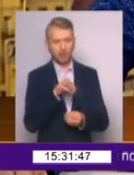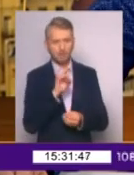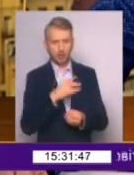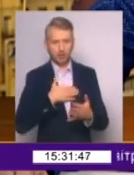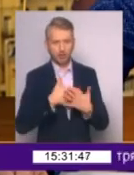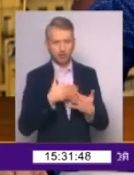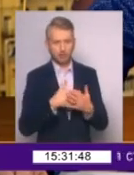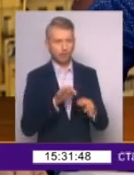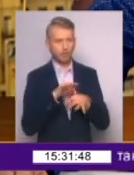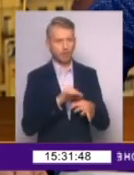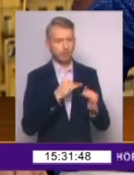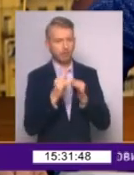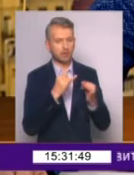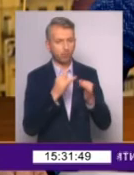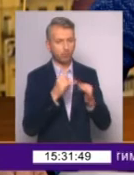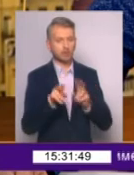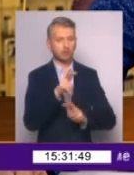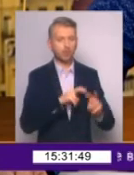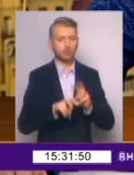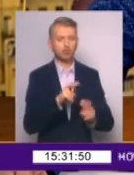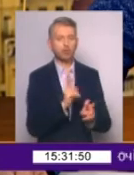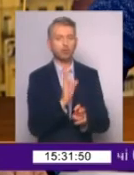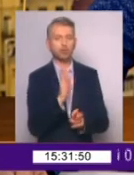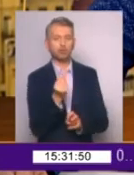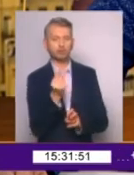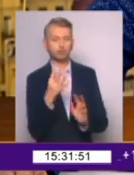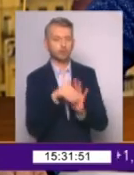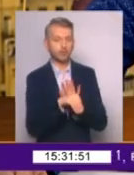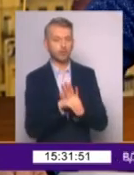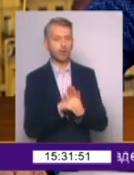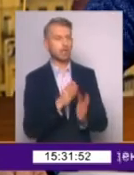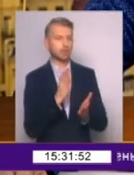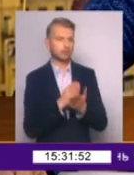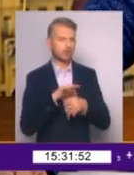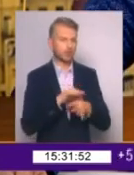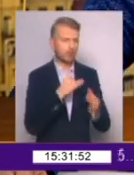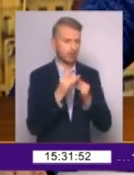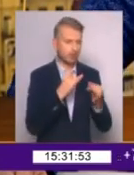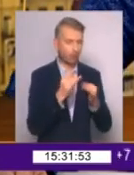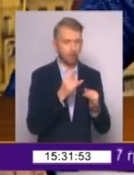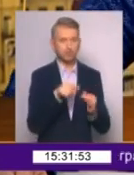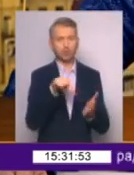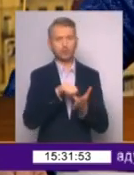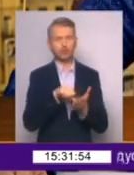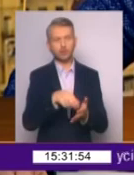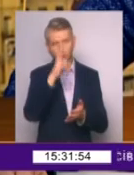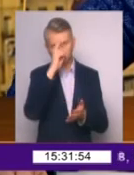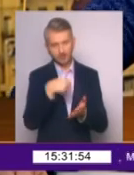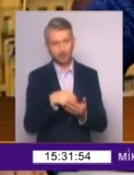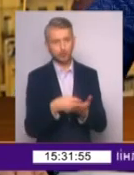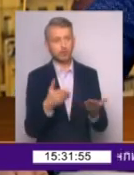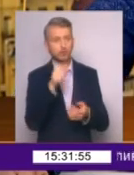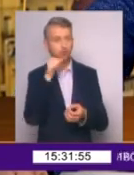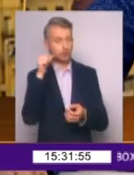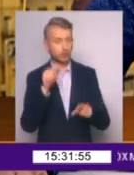веде перемовини в пошуках інвесторів. Вони є, ведуться перемовини. До цього залучений і державний бюджет, який в прошлому году